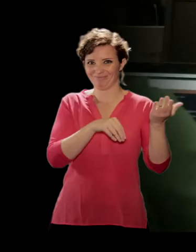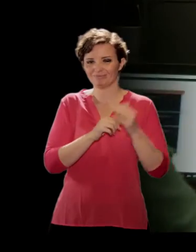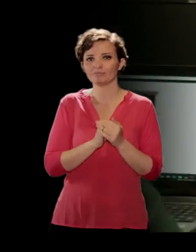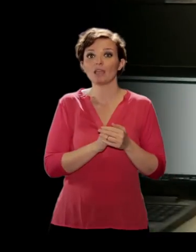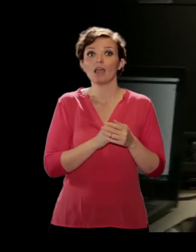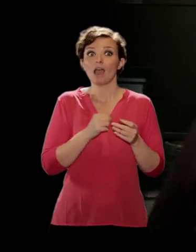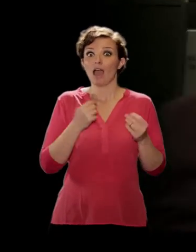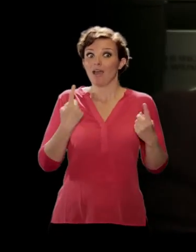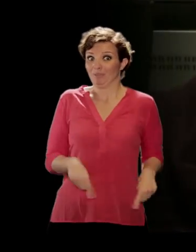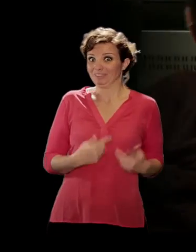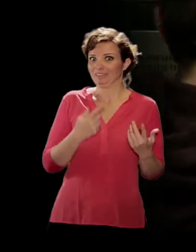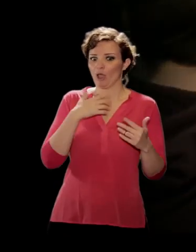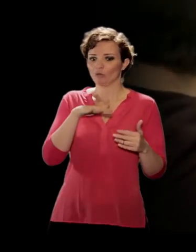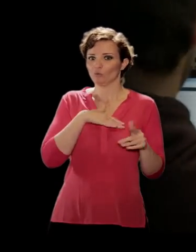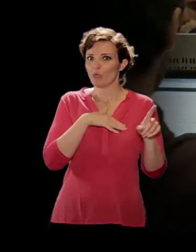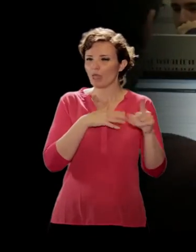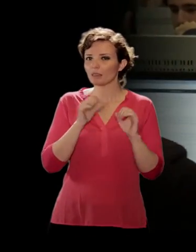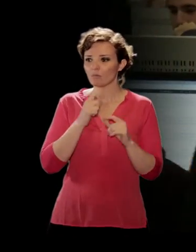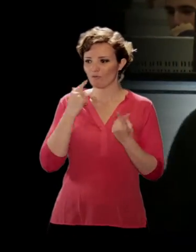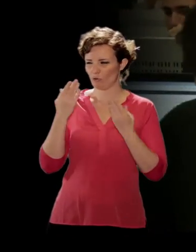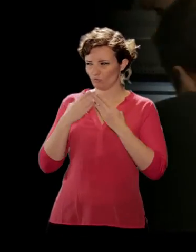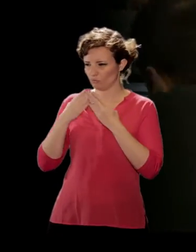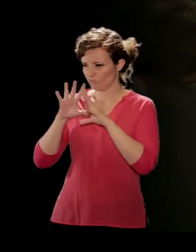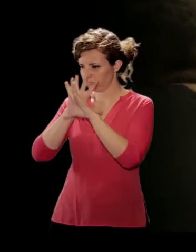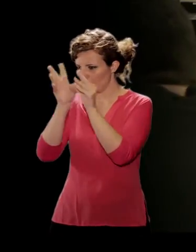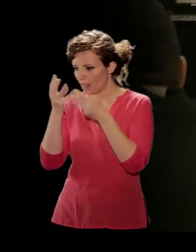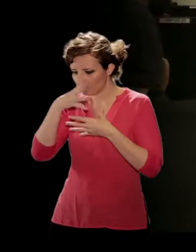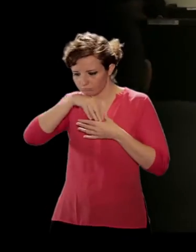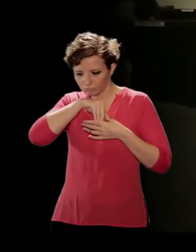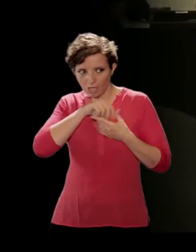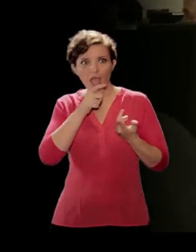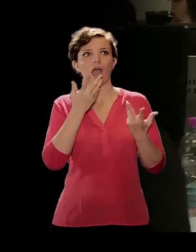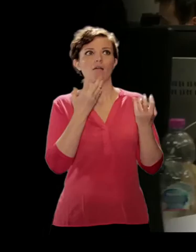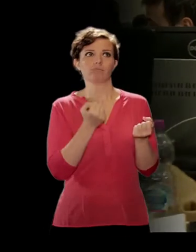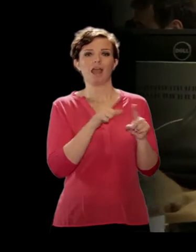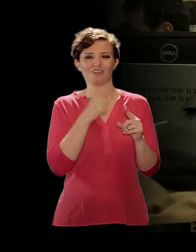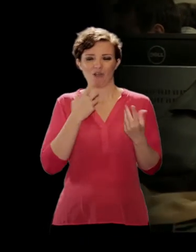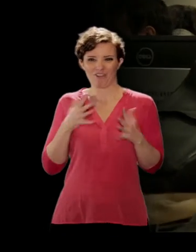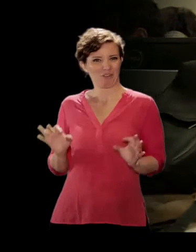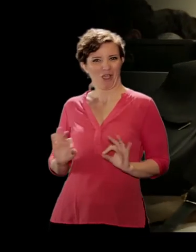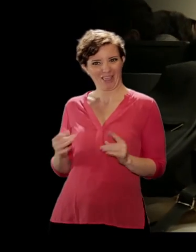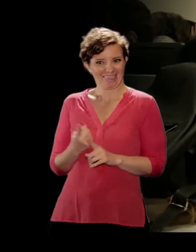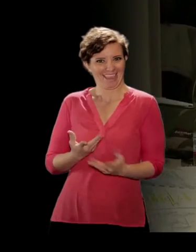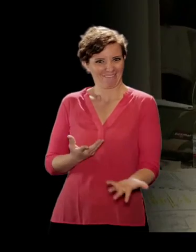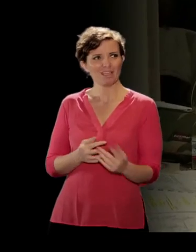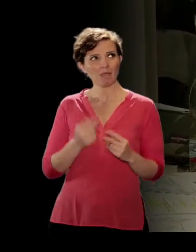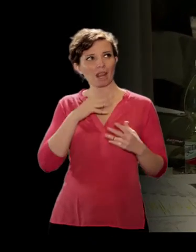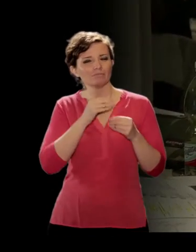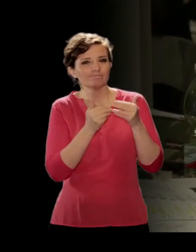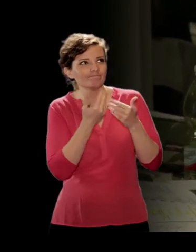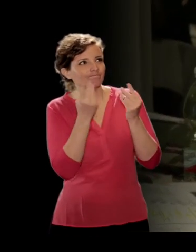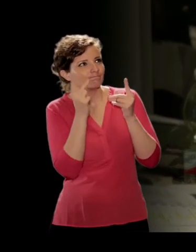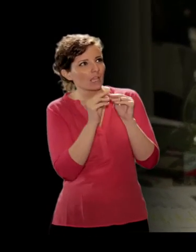questo modo lo studente ha la possibilità di mettere in pratica quello che ha studiato e quello che ancora sta studiando, ha la possibilità anche in qualche modo